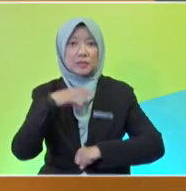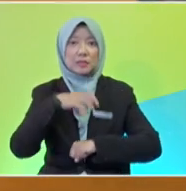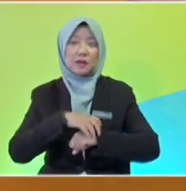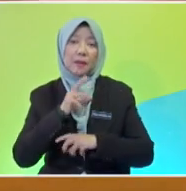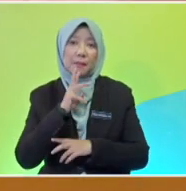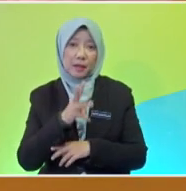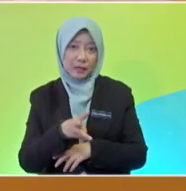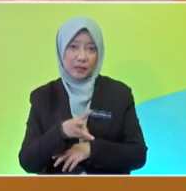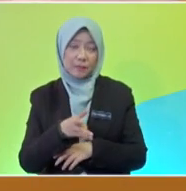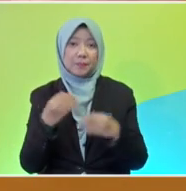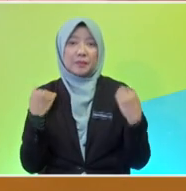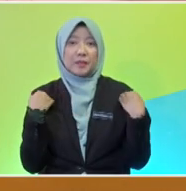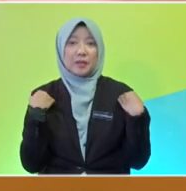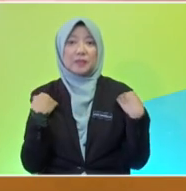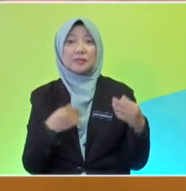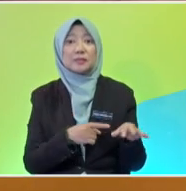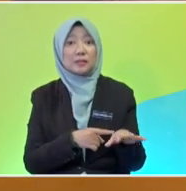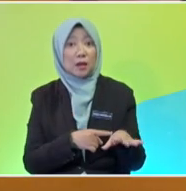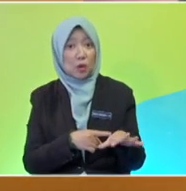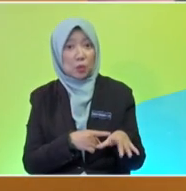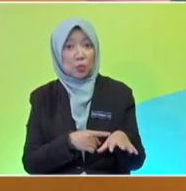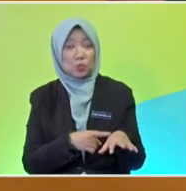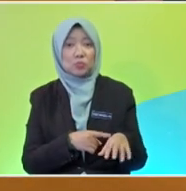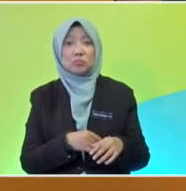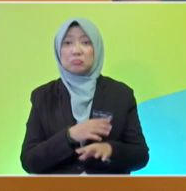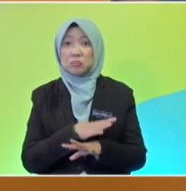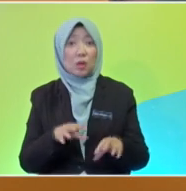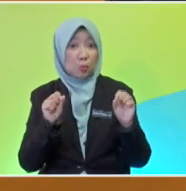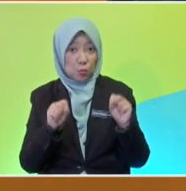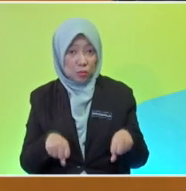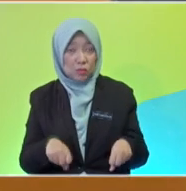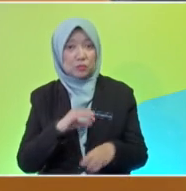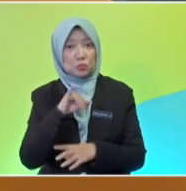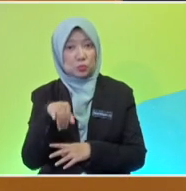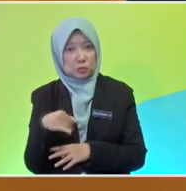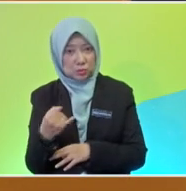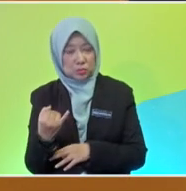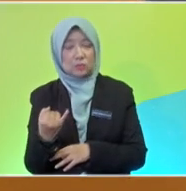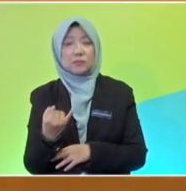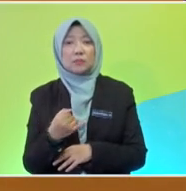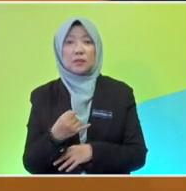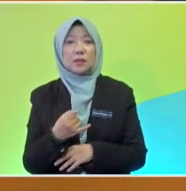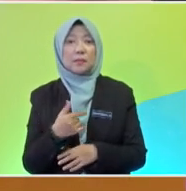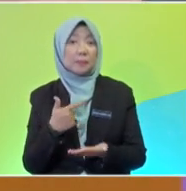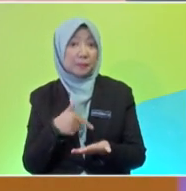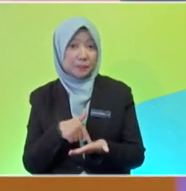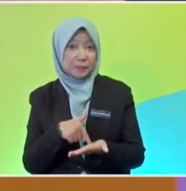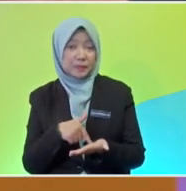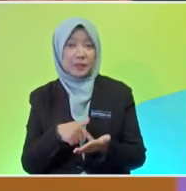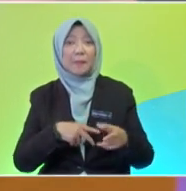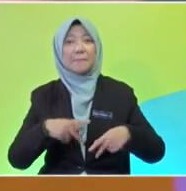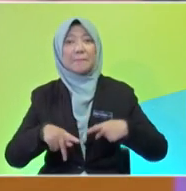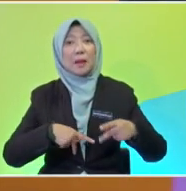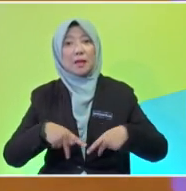duduk kita ada daun daun pun sama sudah pas daun bahan yang tidak menyerap air plastik